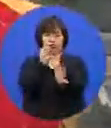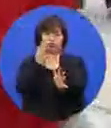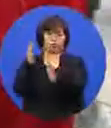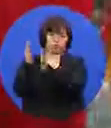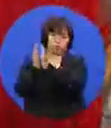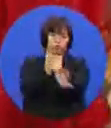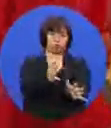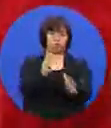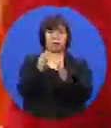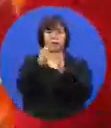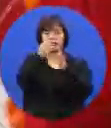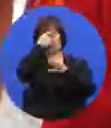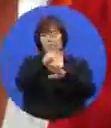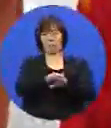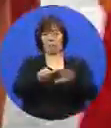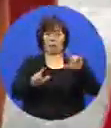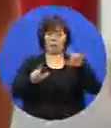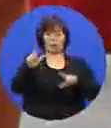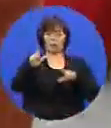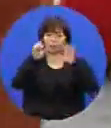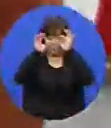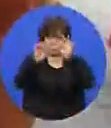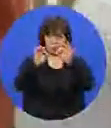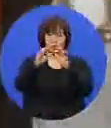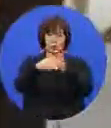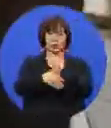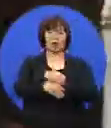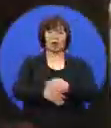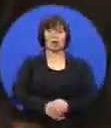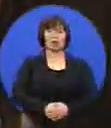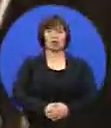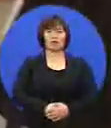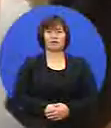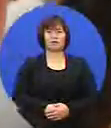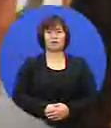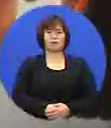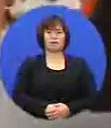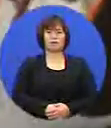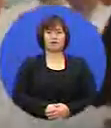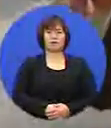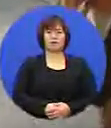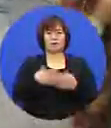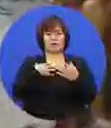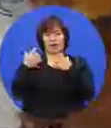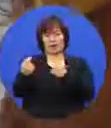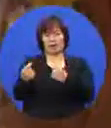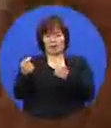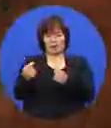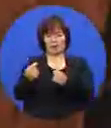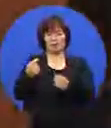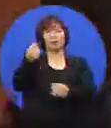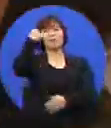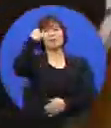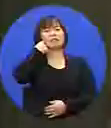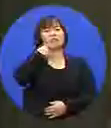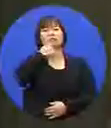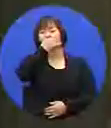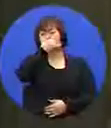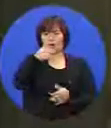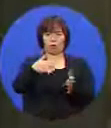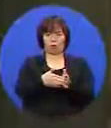예배를 하고 있는 것을 볼 때 같은 동질감을